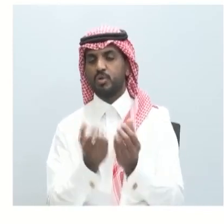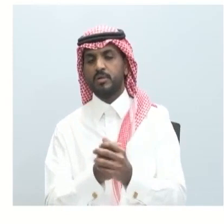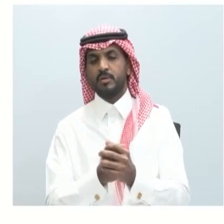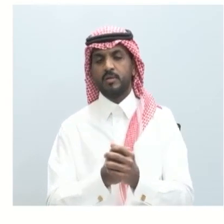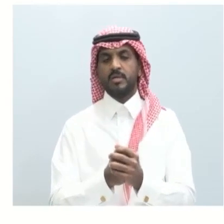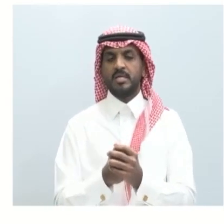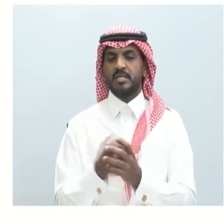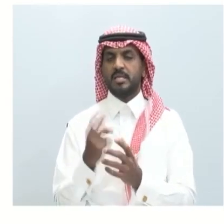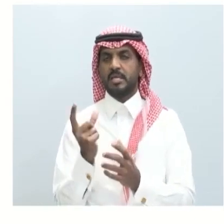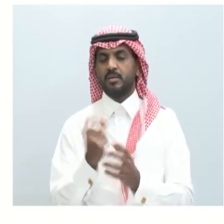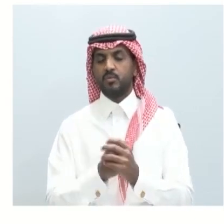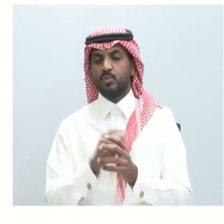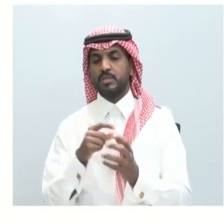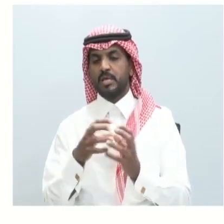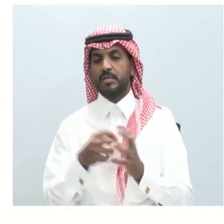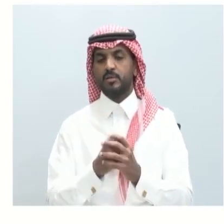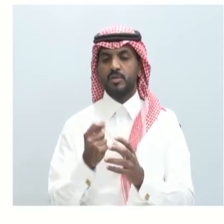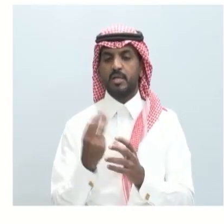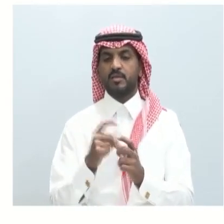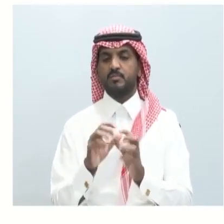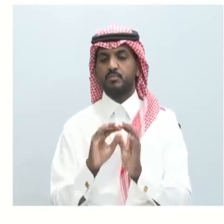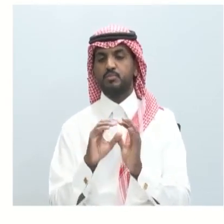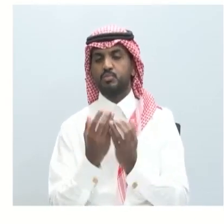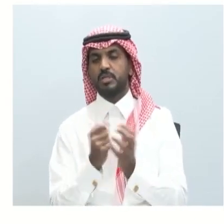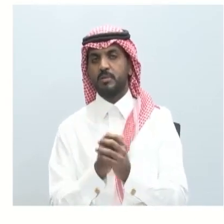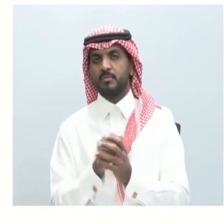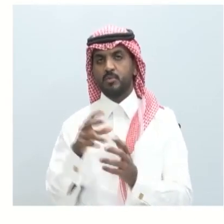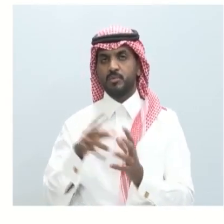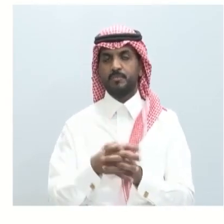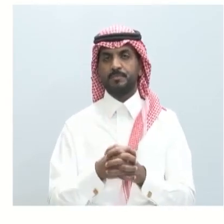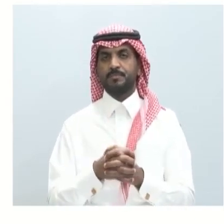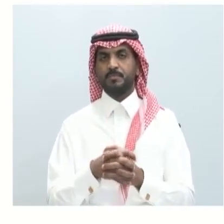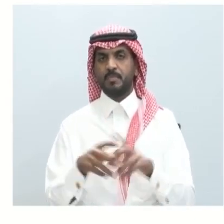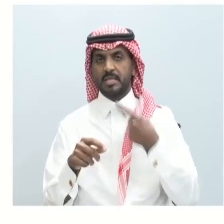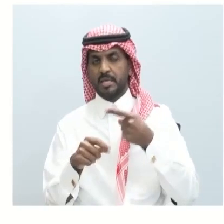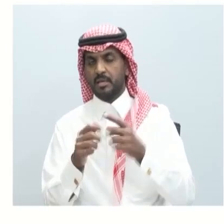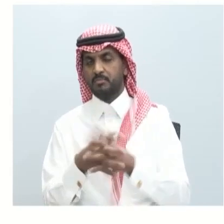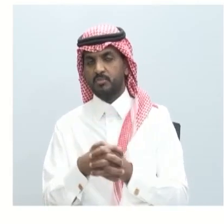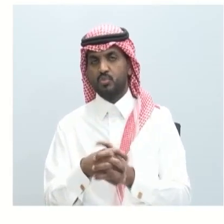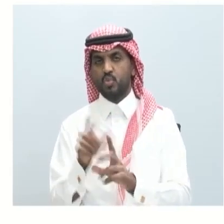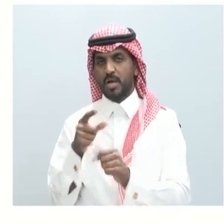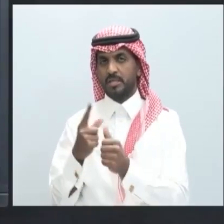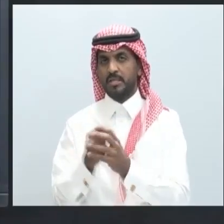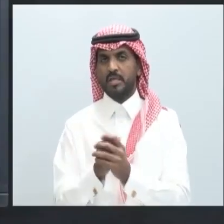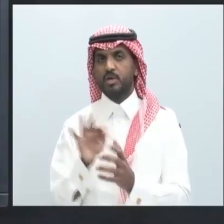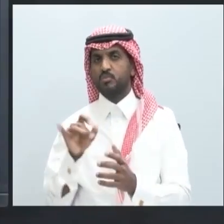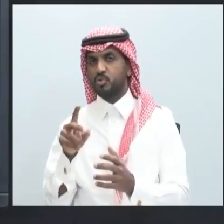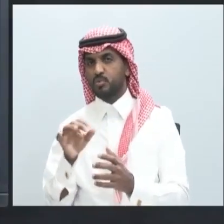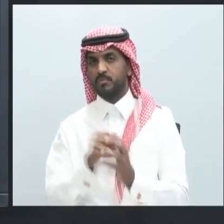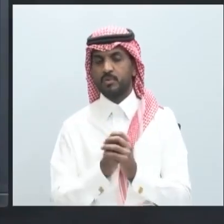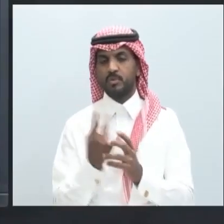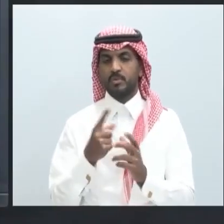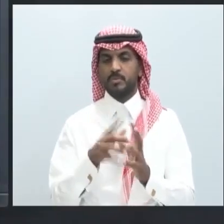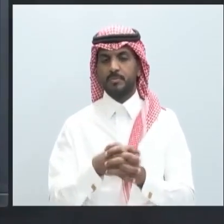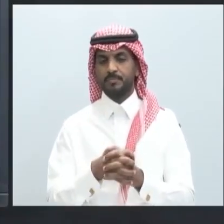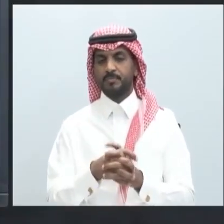بي 3 ان وتعني انه يح حوي ثلاث مجموعات كامله من الكروموسومات اذا عندما نتكلم احادي الكروموسوم ثنائي الكروموسوم احادي